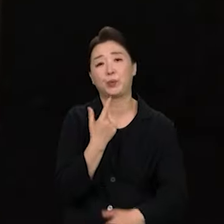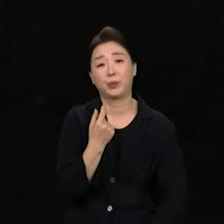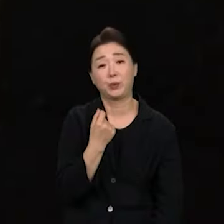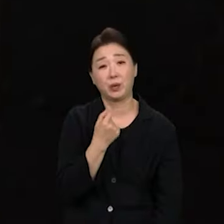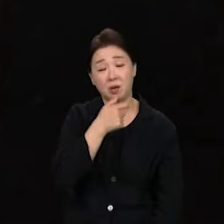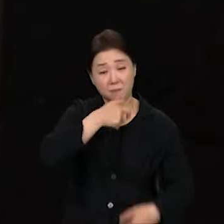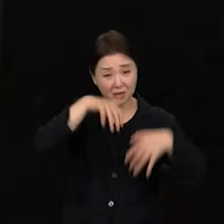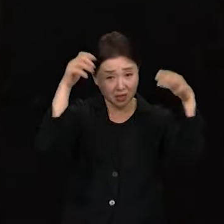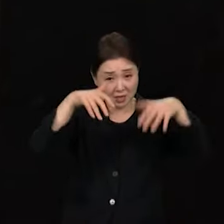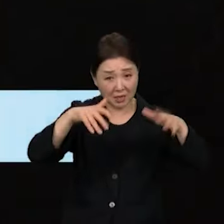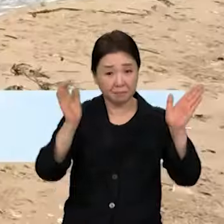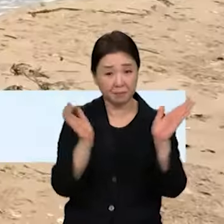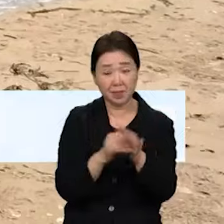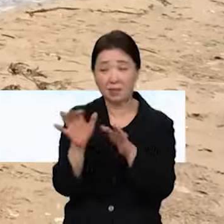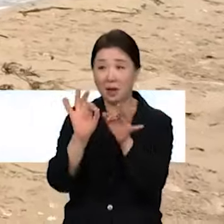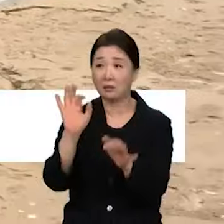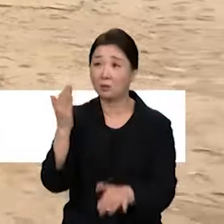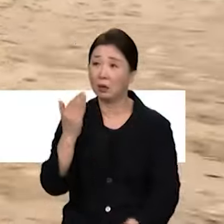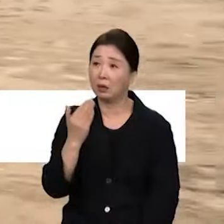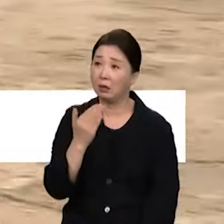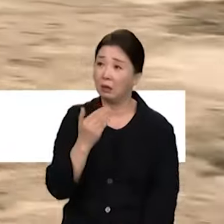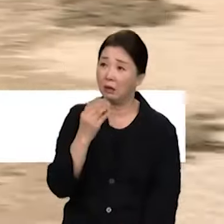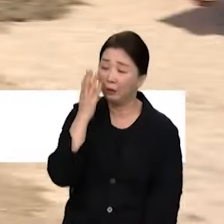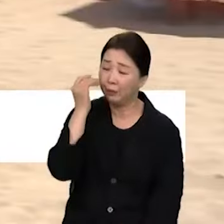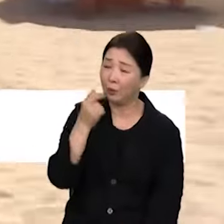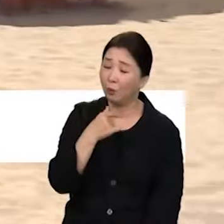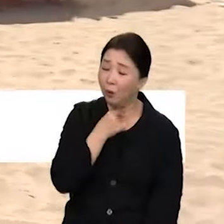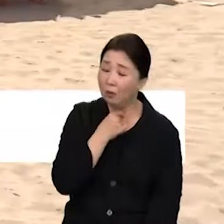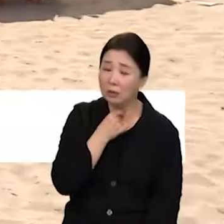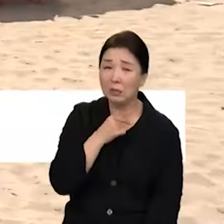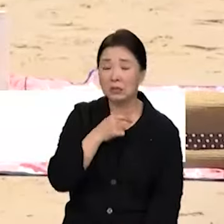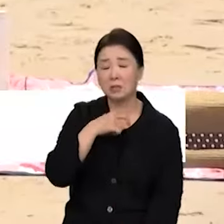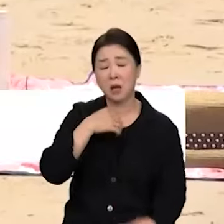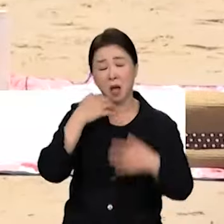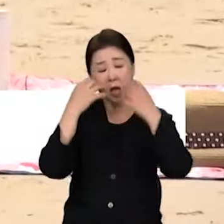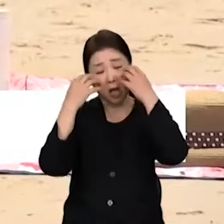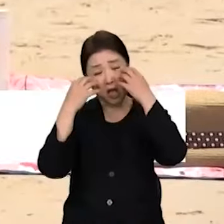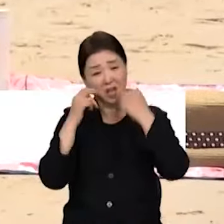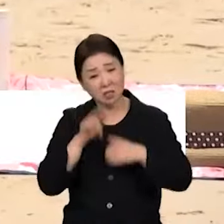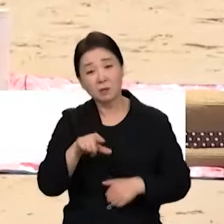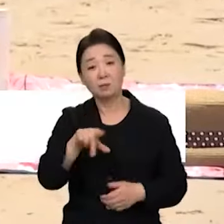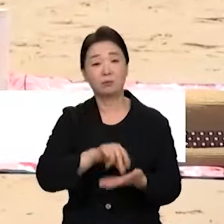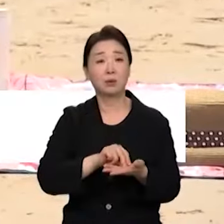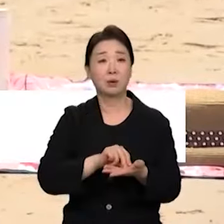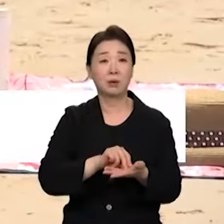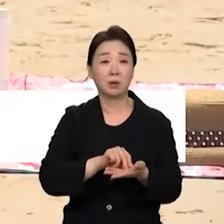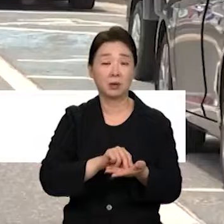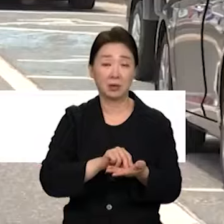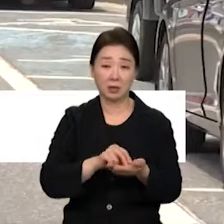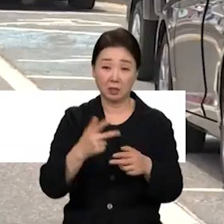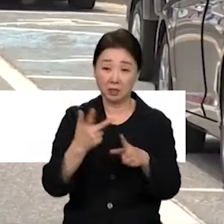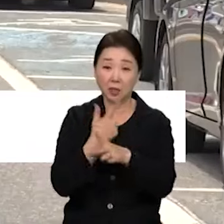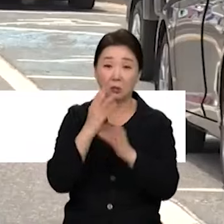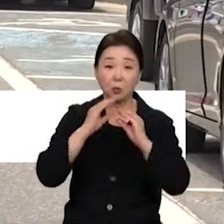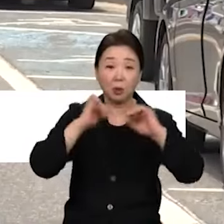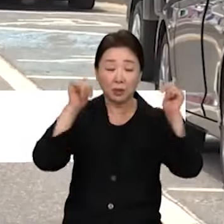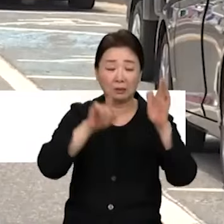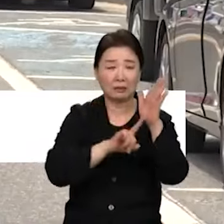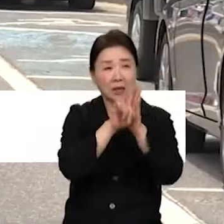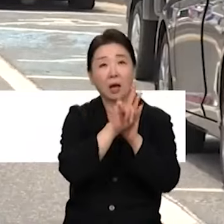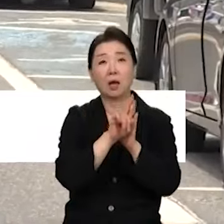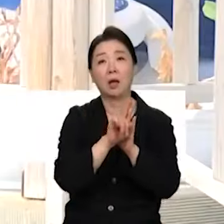장마 끝나고 장사가 좀 되려나 했는데 이번엔 더워도 너무 더운 게 문제였습니다. 지난 토요일 낮 기온은